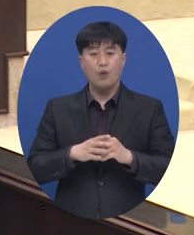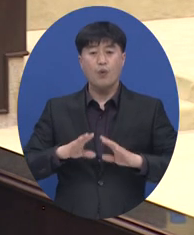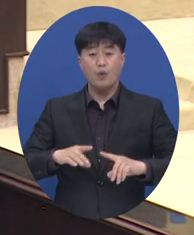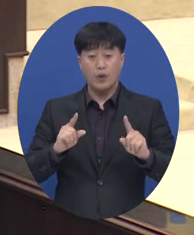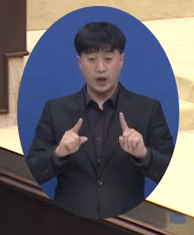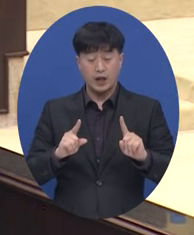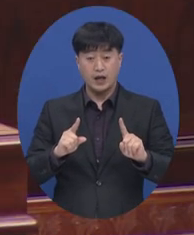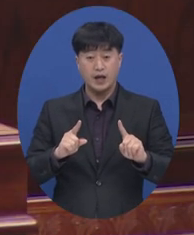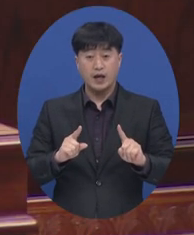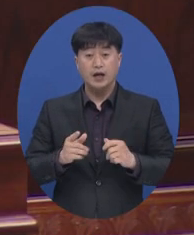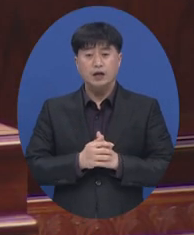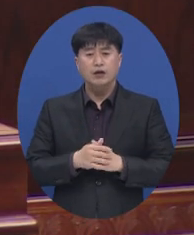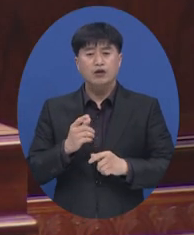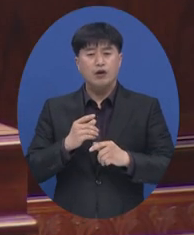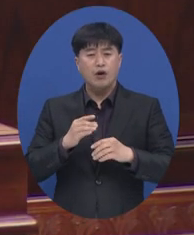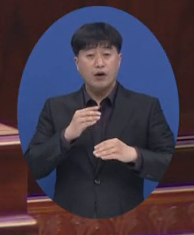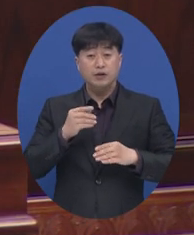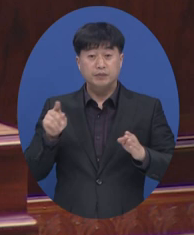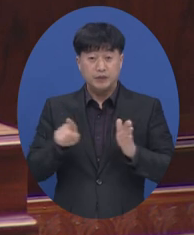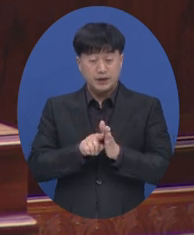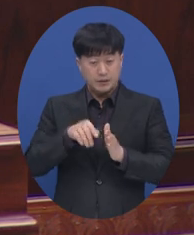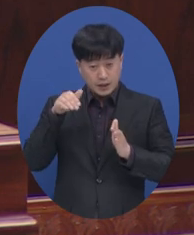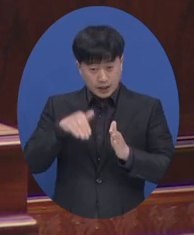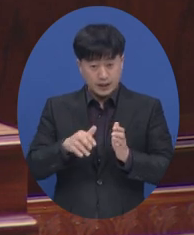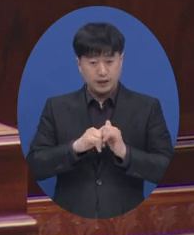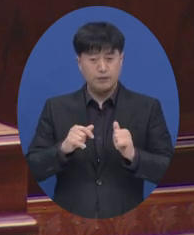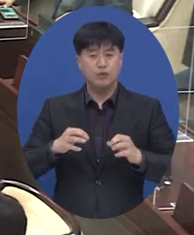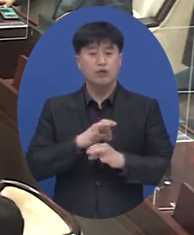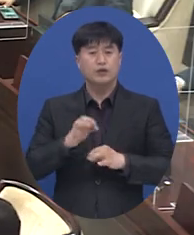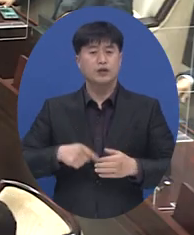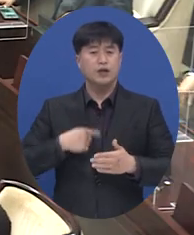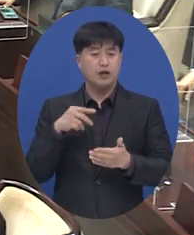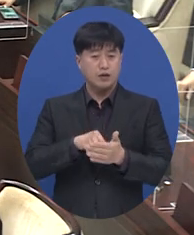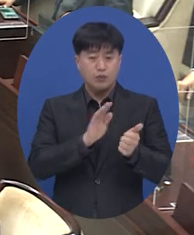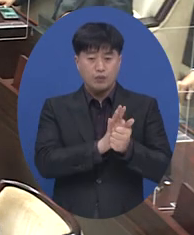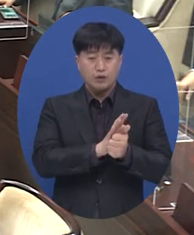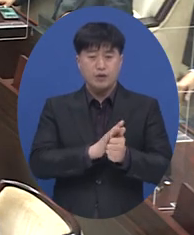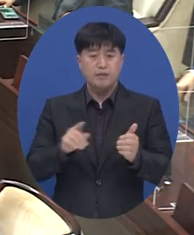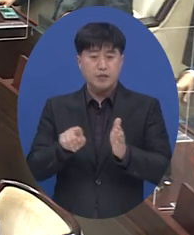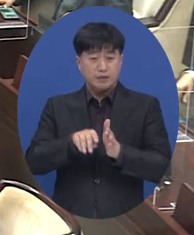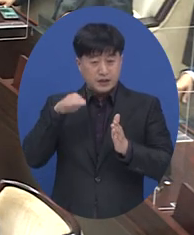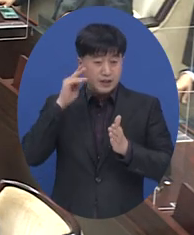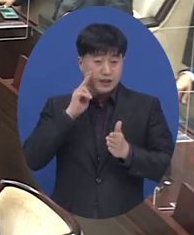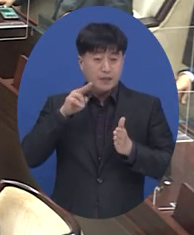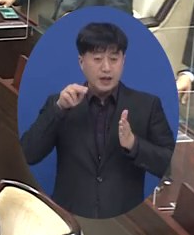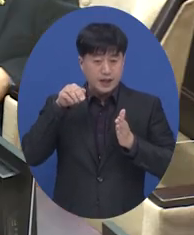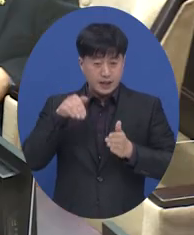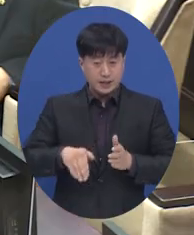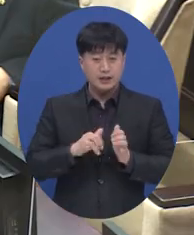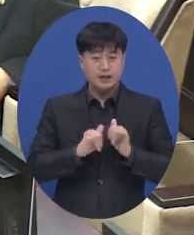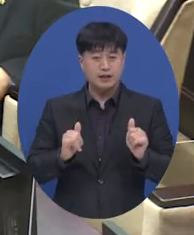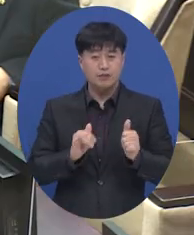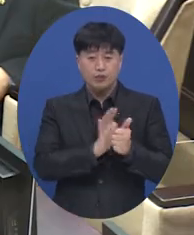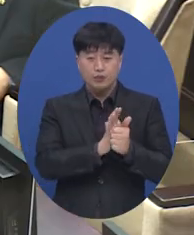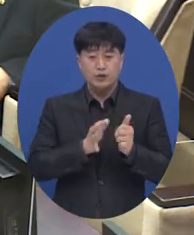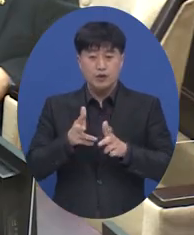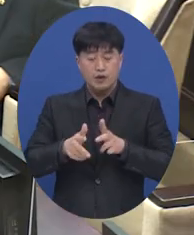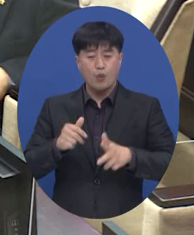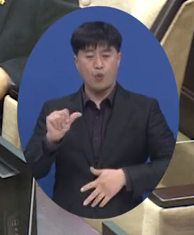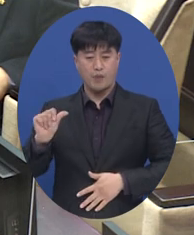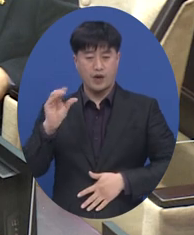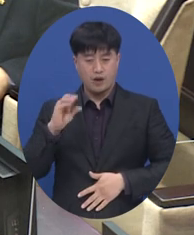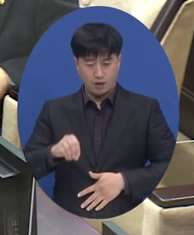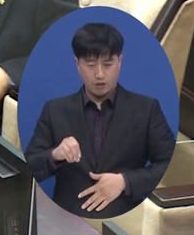추경에 반영해 저소득 저신용자의 경제적 자립에 기여한 극저신용자 대상 소액금융지원사업에는 500억